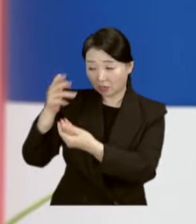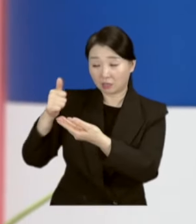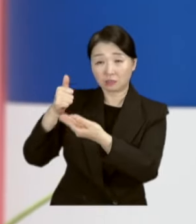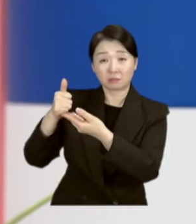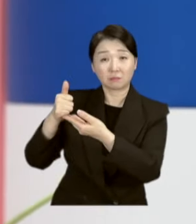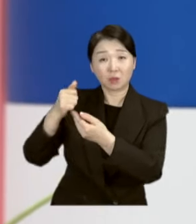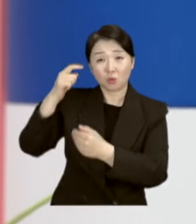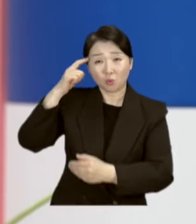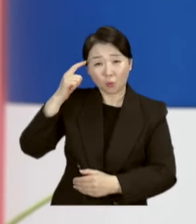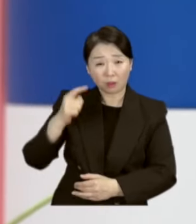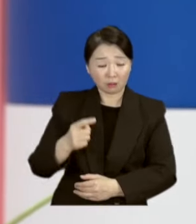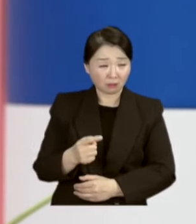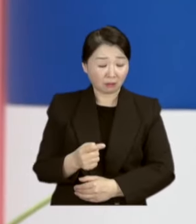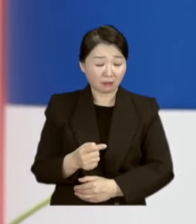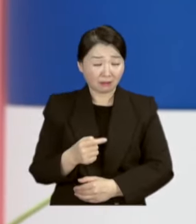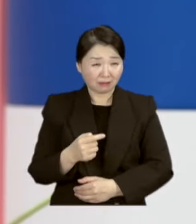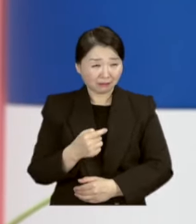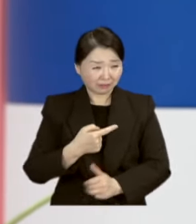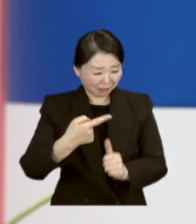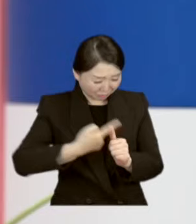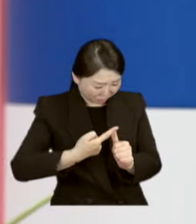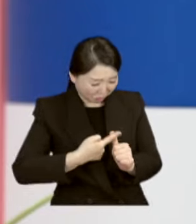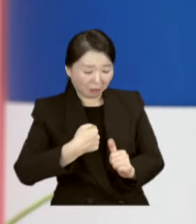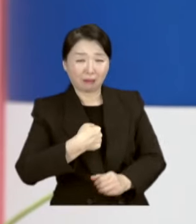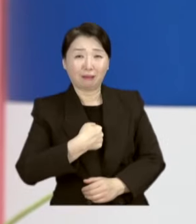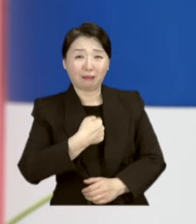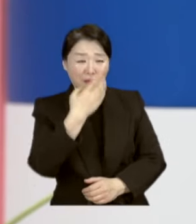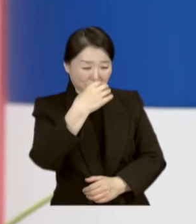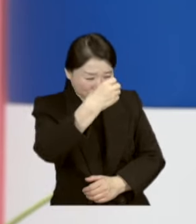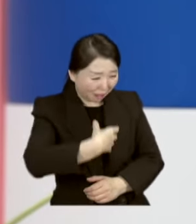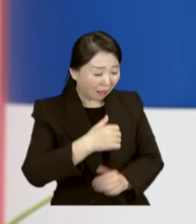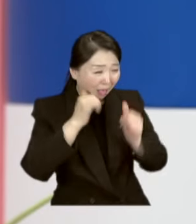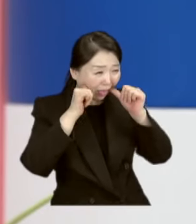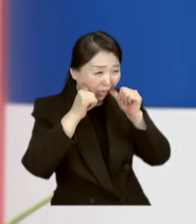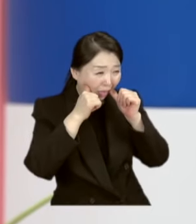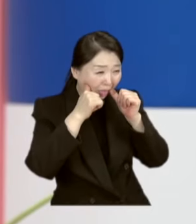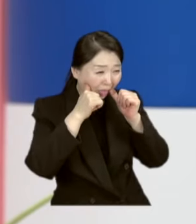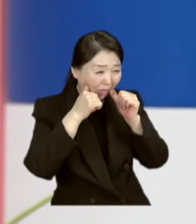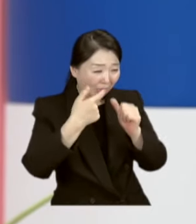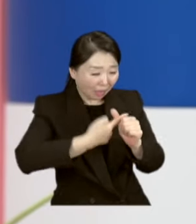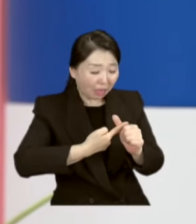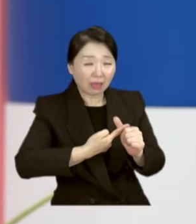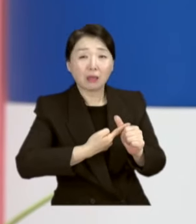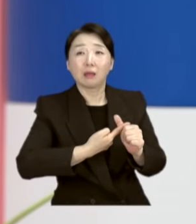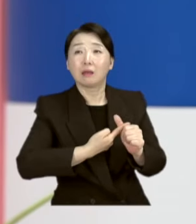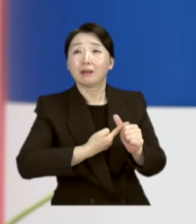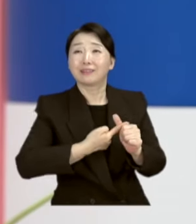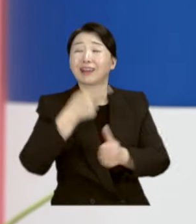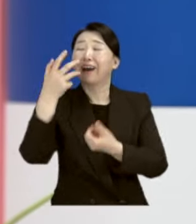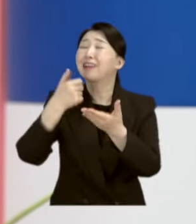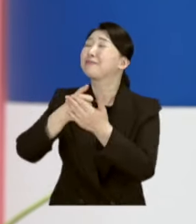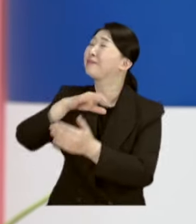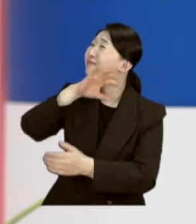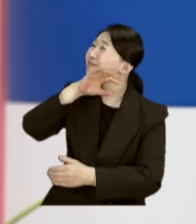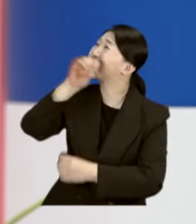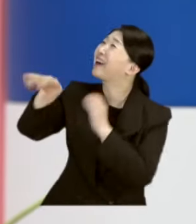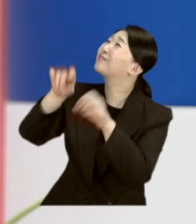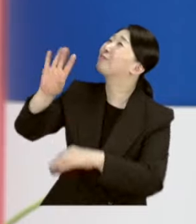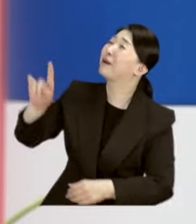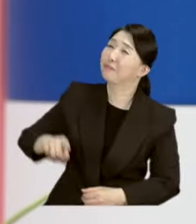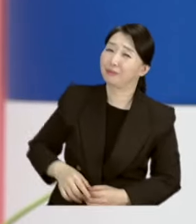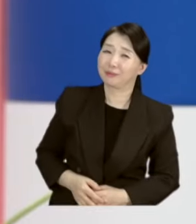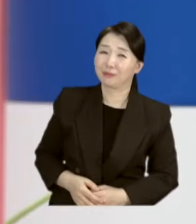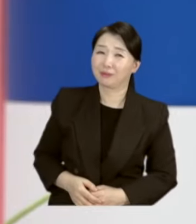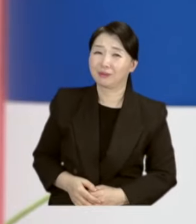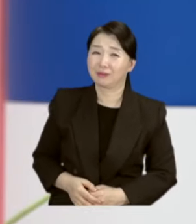하나님께 이렇게 조금 욕먹었다고 후배들한테 조롱당했다고 따질 수 있겠는가 라면서